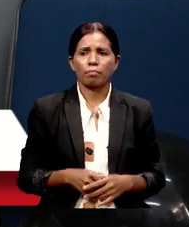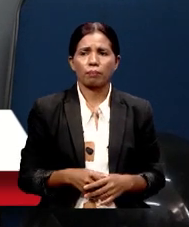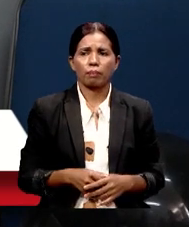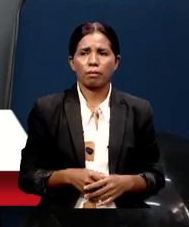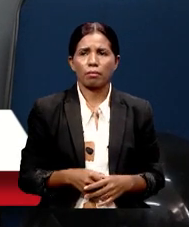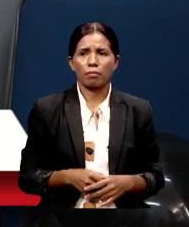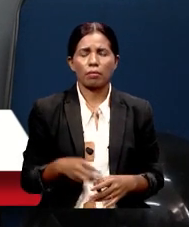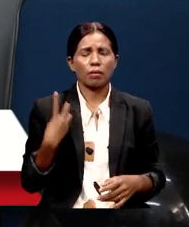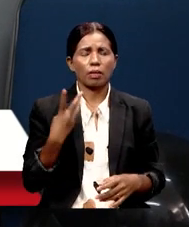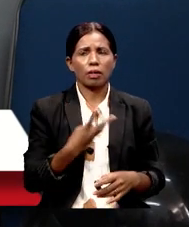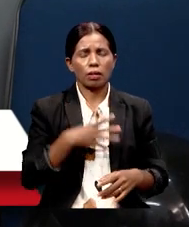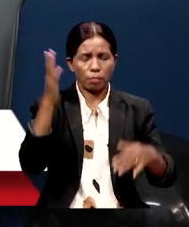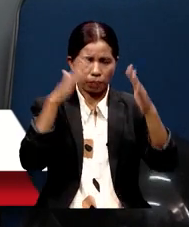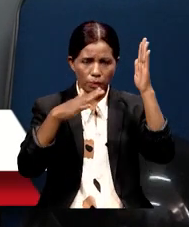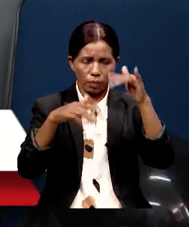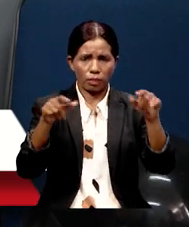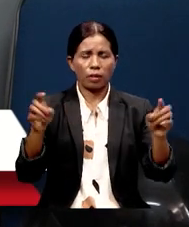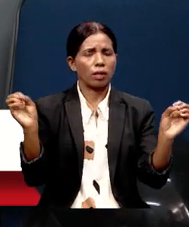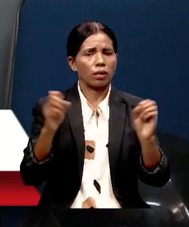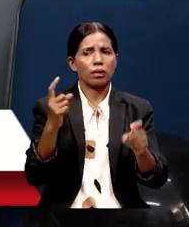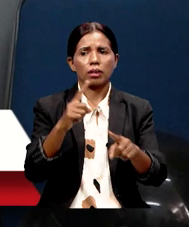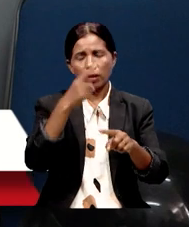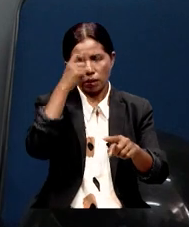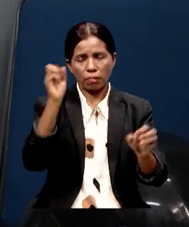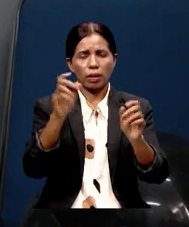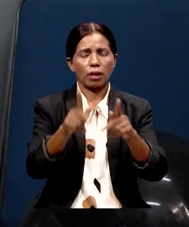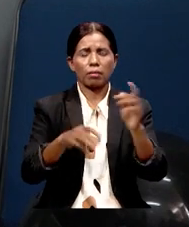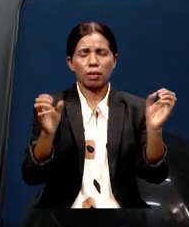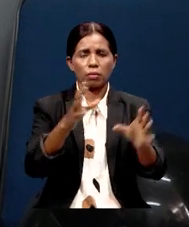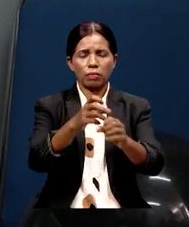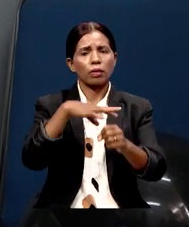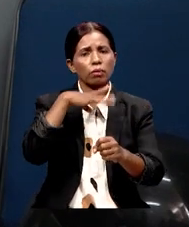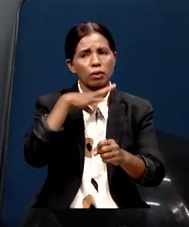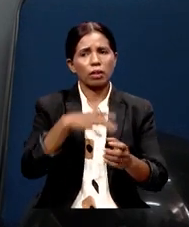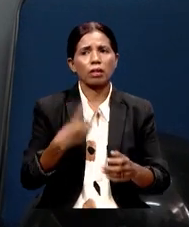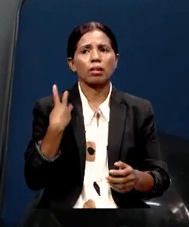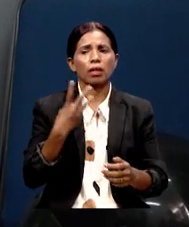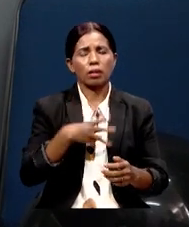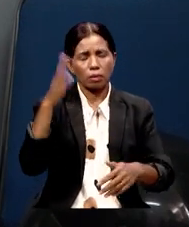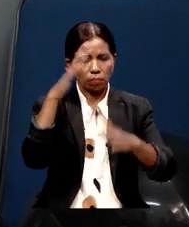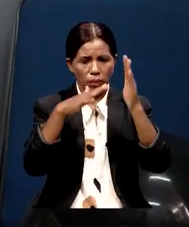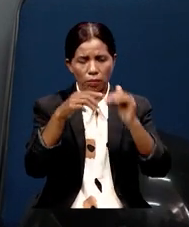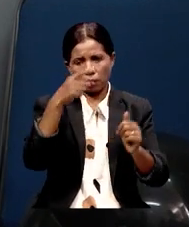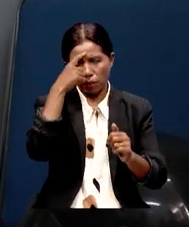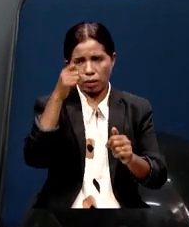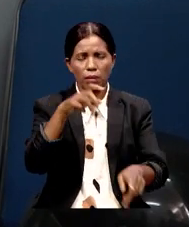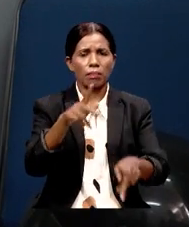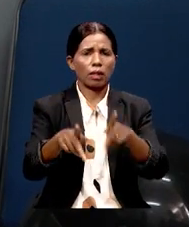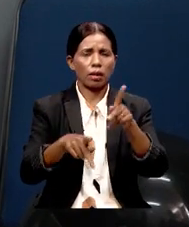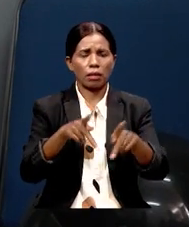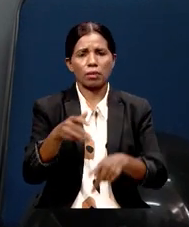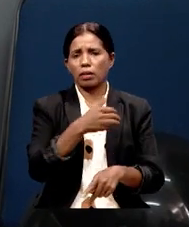mas itenia problema ne laos tamba ema laba futi lixo lai. Itenia problema ne tamba ema